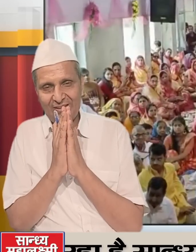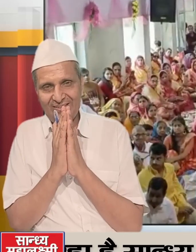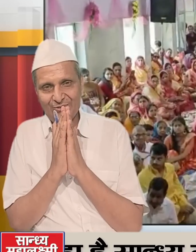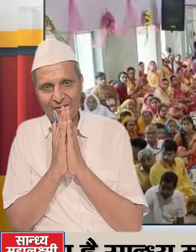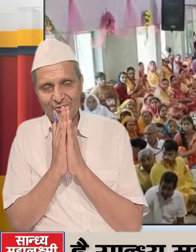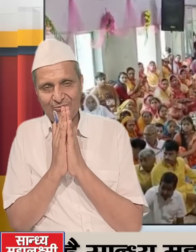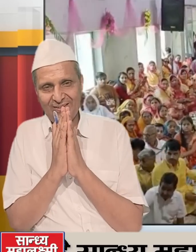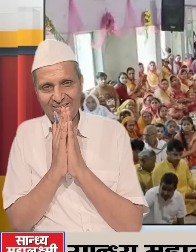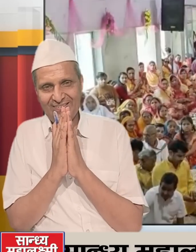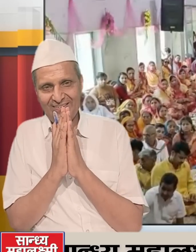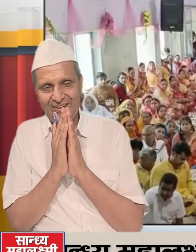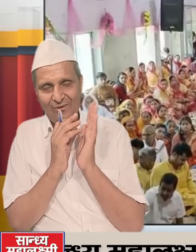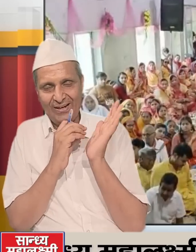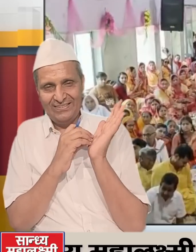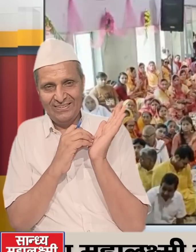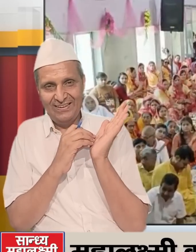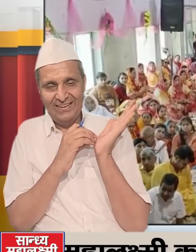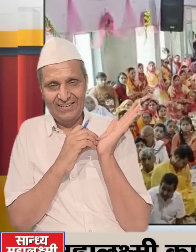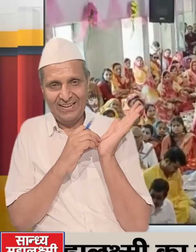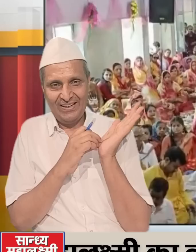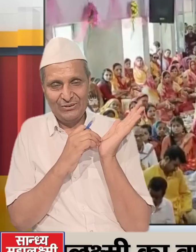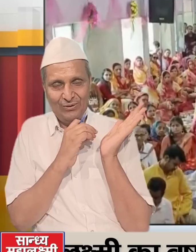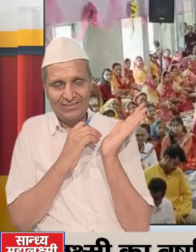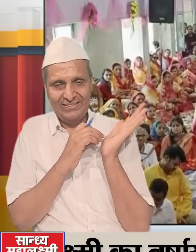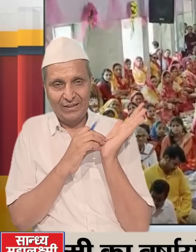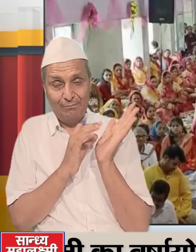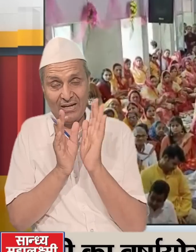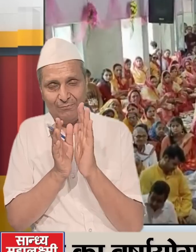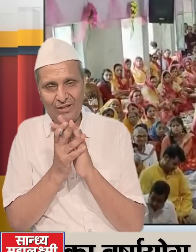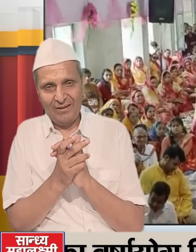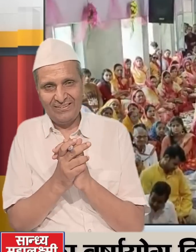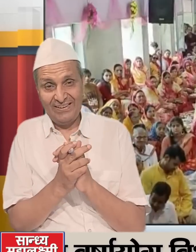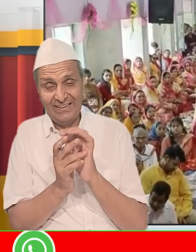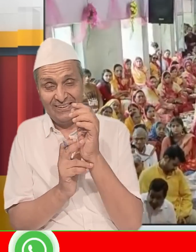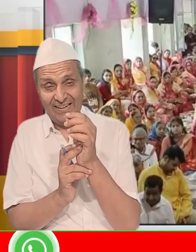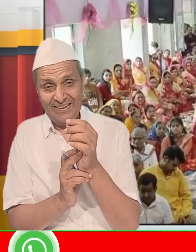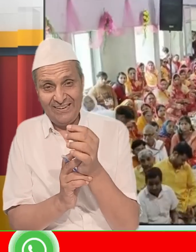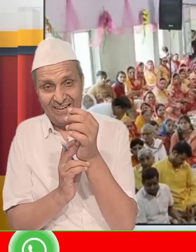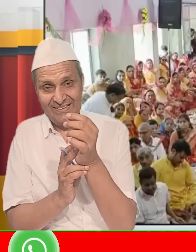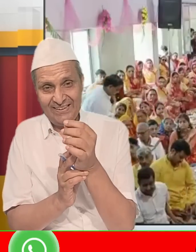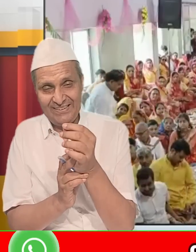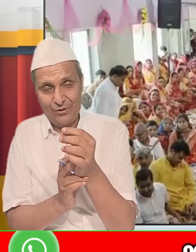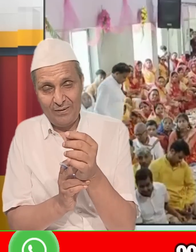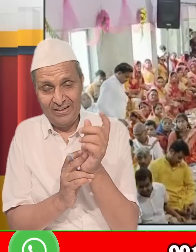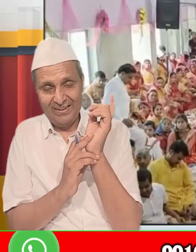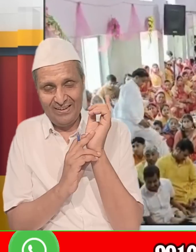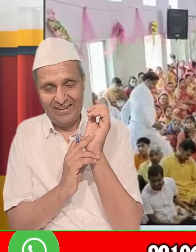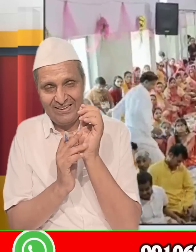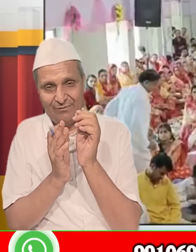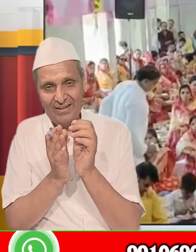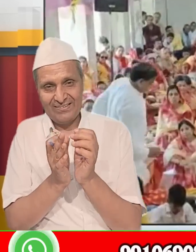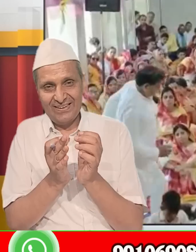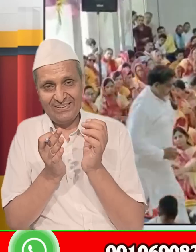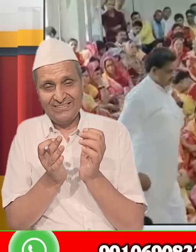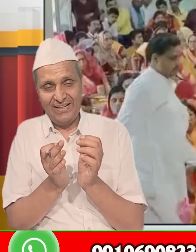की सूचनाएं दी थी, उसमें आपको हमने, और आज यह दिखा रहे हैं शुल्लक दीक्षा। भागलपुर की बात है, झारखंड राज की अतिथि के रूप में